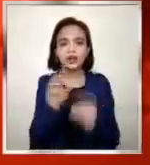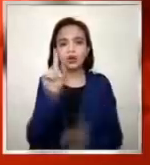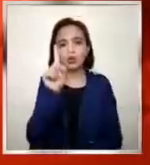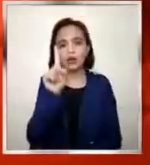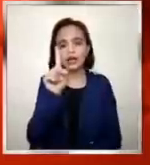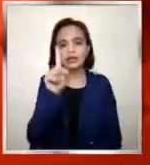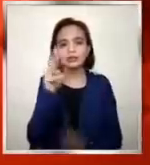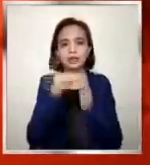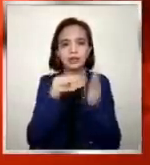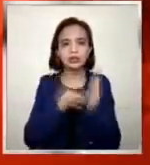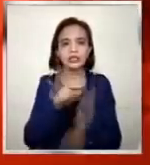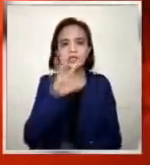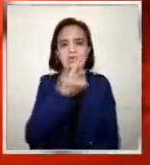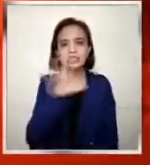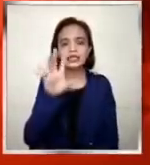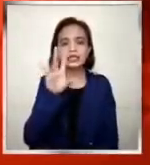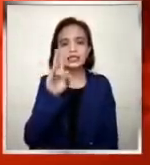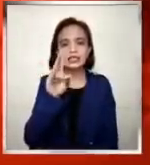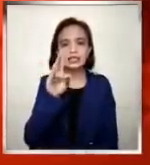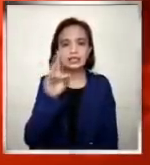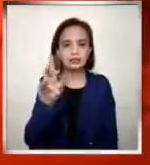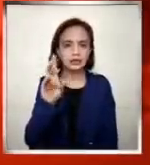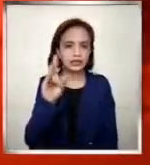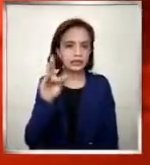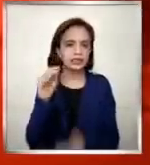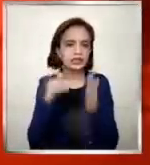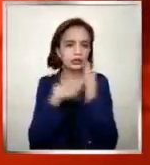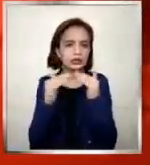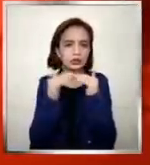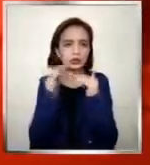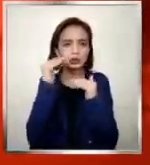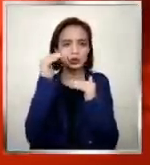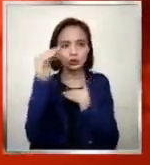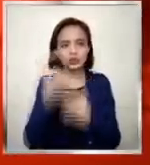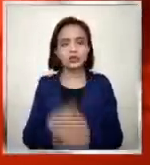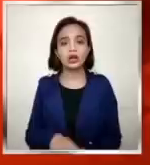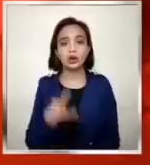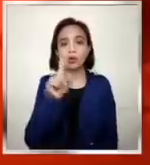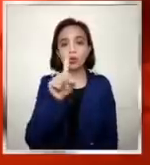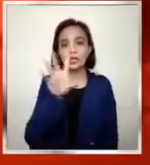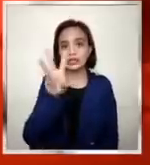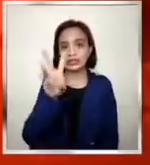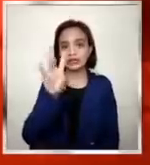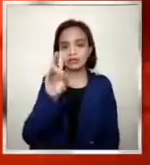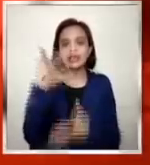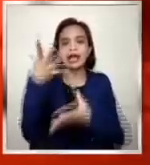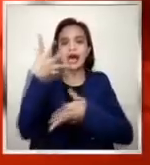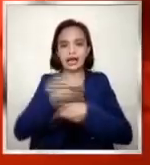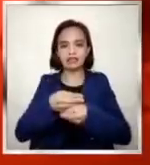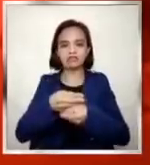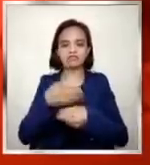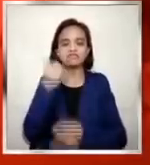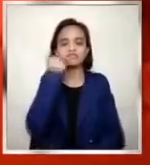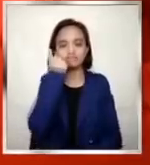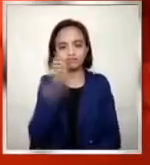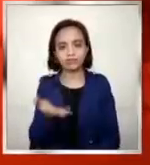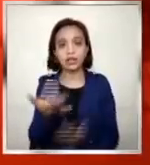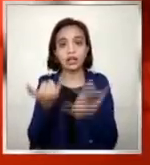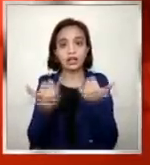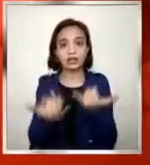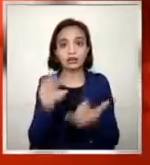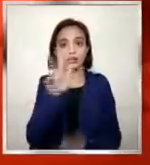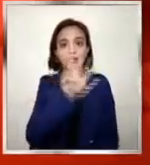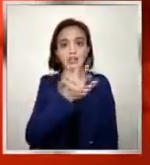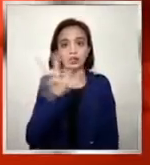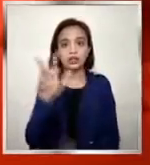1,760,013 ang kabuang bilang ng recoveries. 167 ang nadagdag sa mga nasawi at ngayon 33,008 na